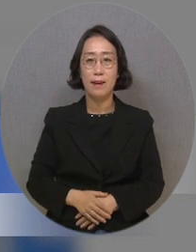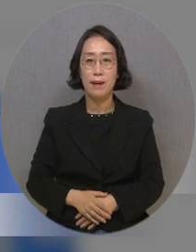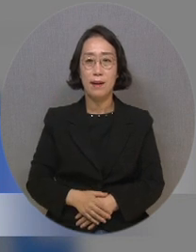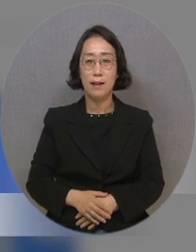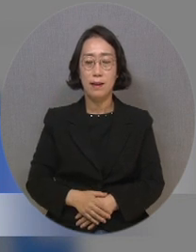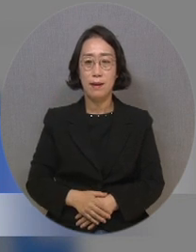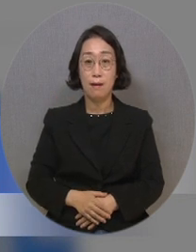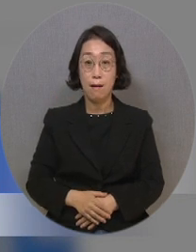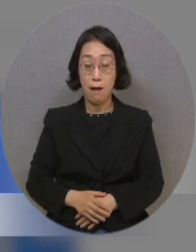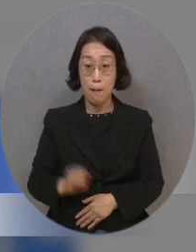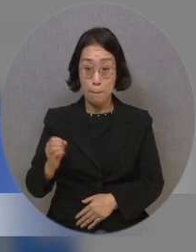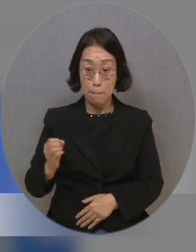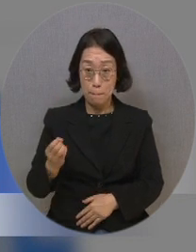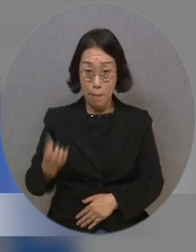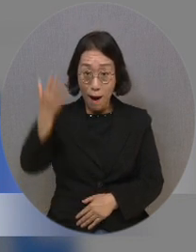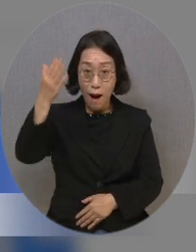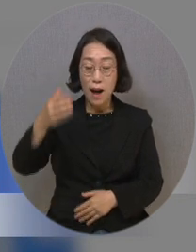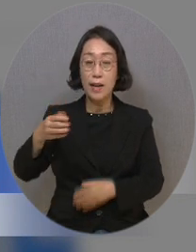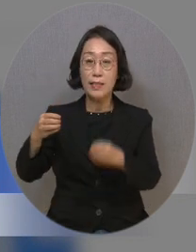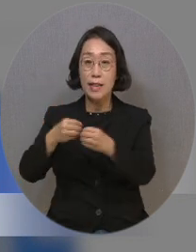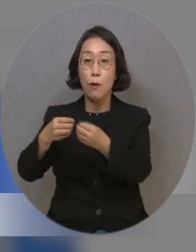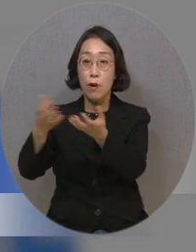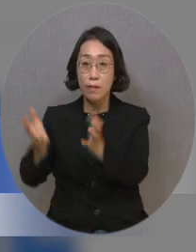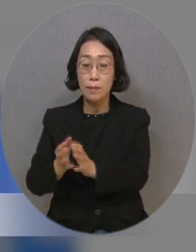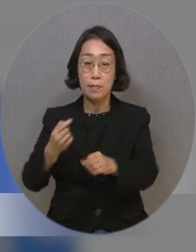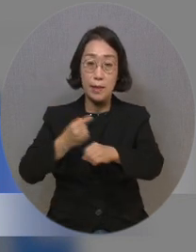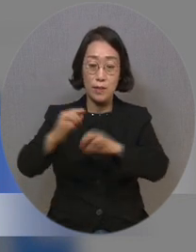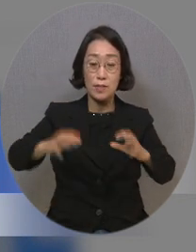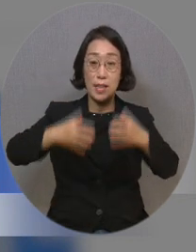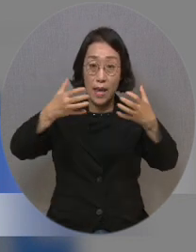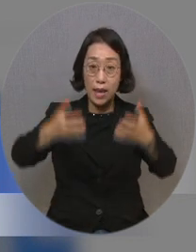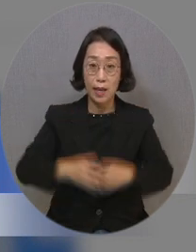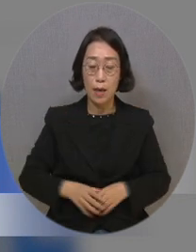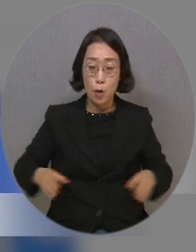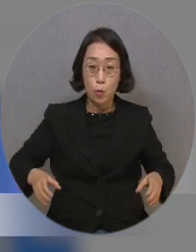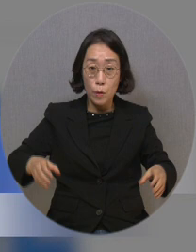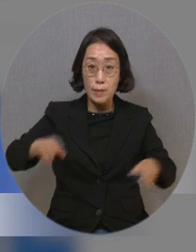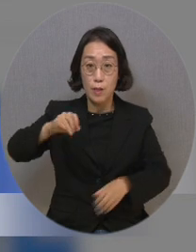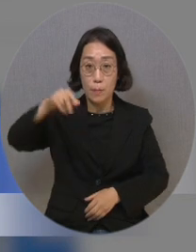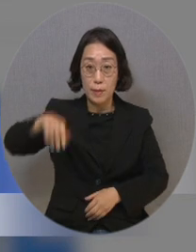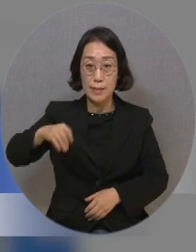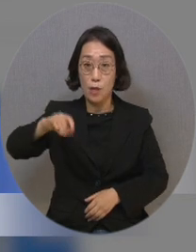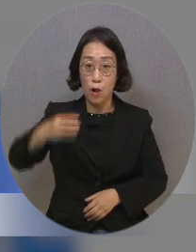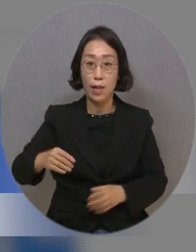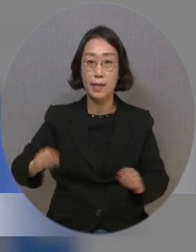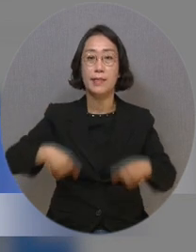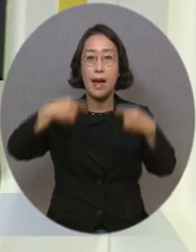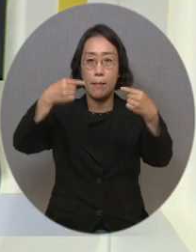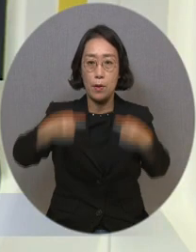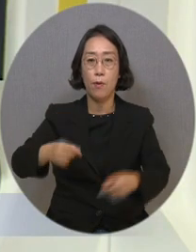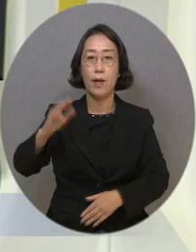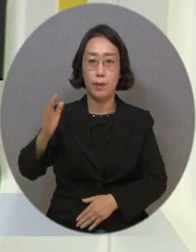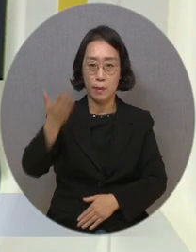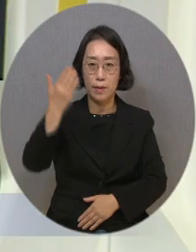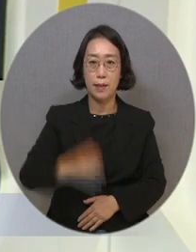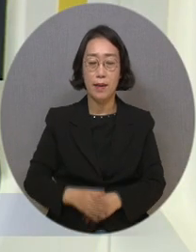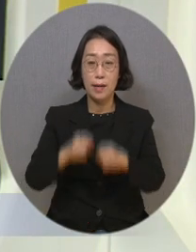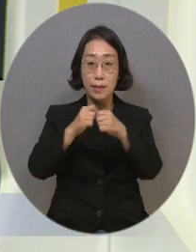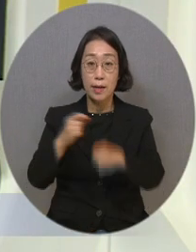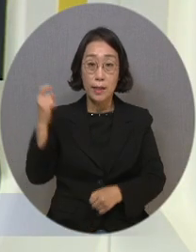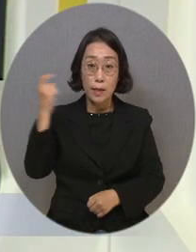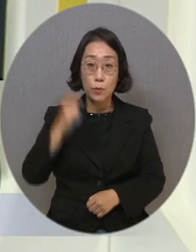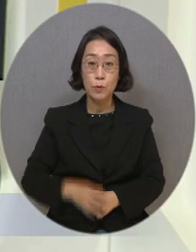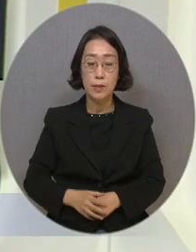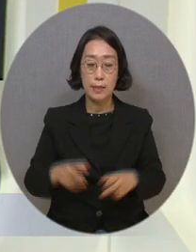한편 우승의 영광을 안은 창원시청은 내년 세계 휠체어 믹스 더블 컬링 리그에 참여합니다. 더 자세한